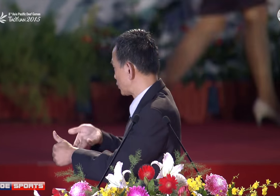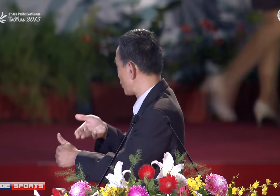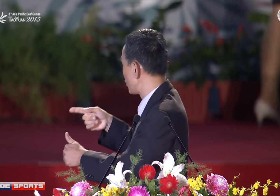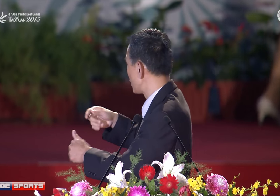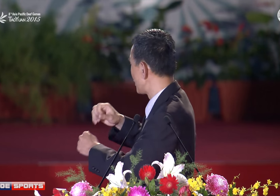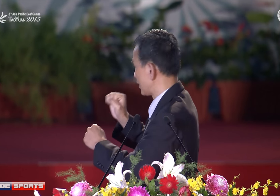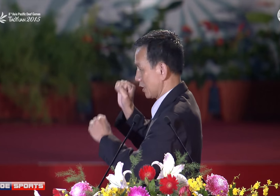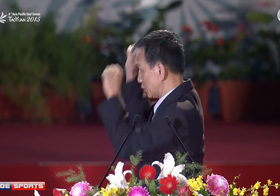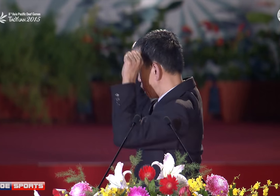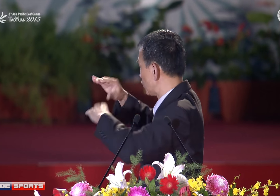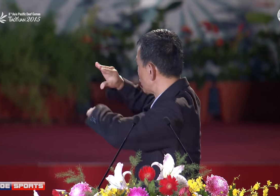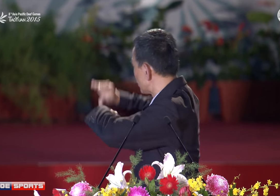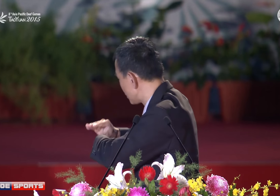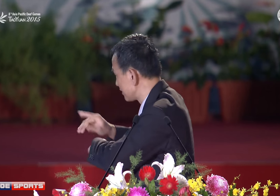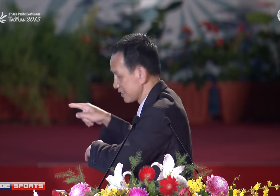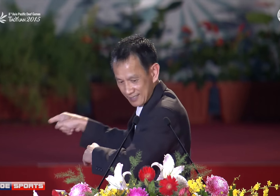功。